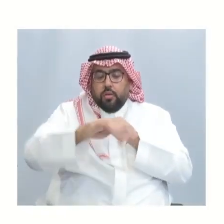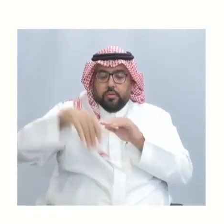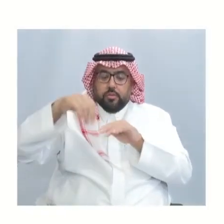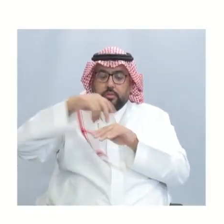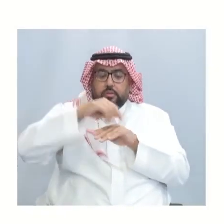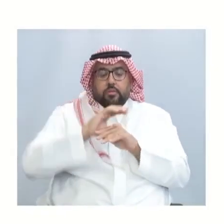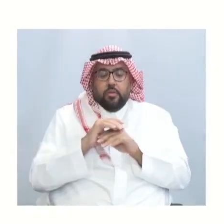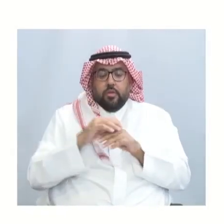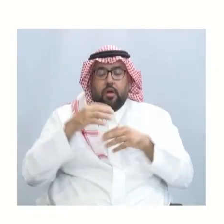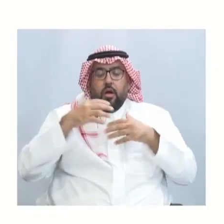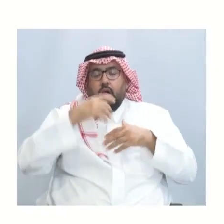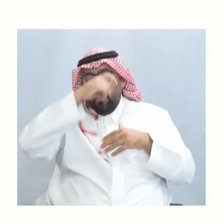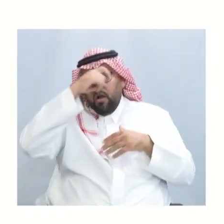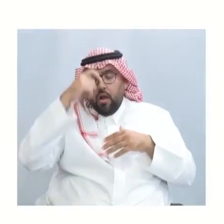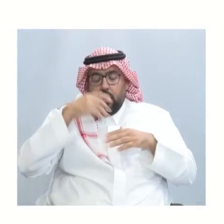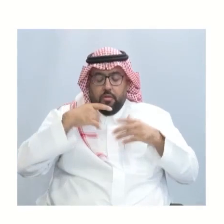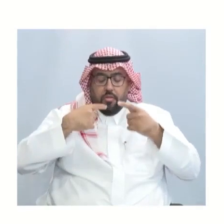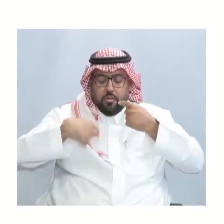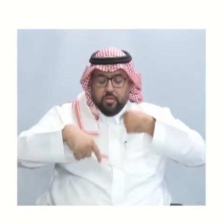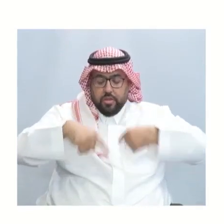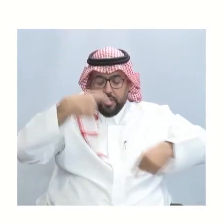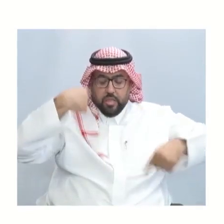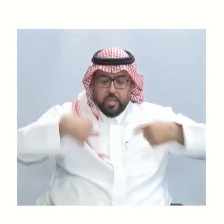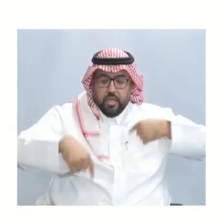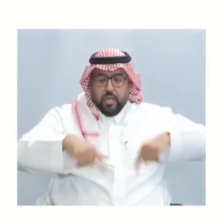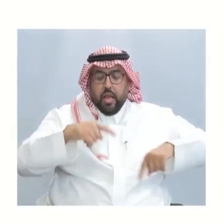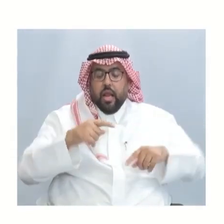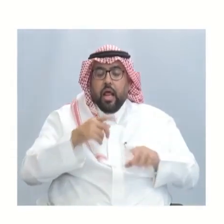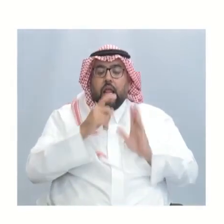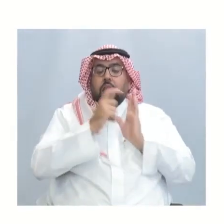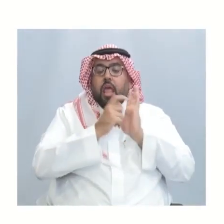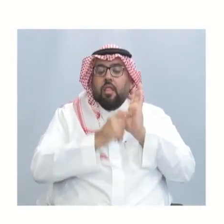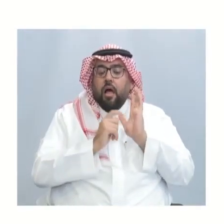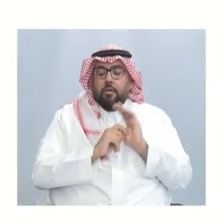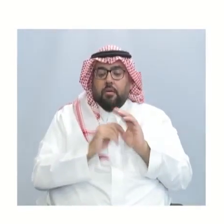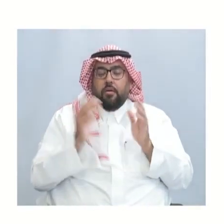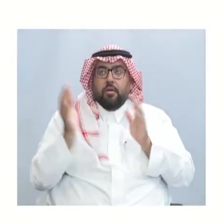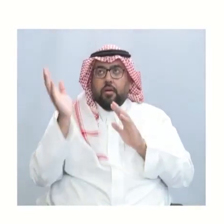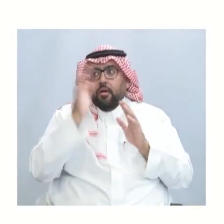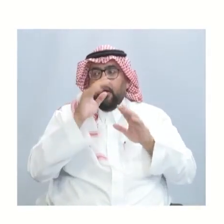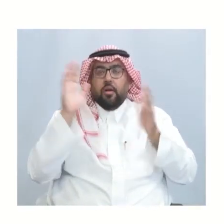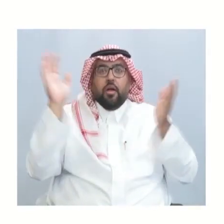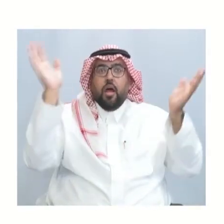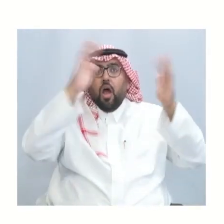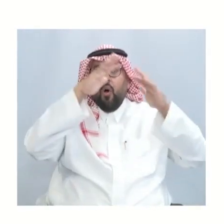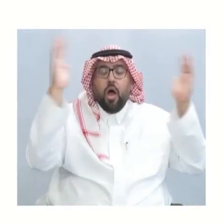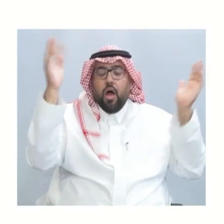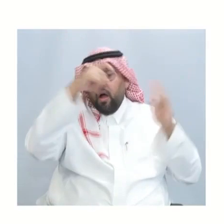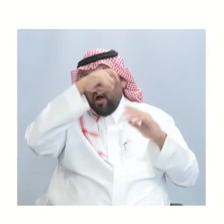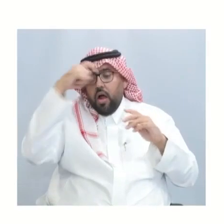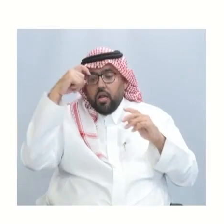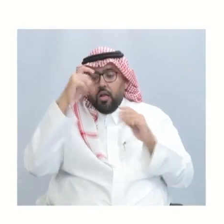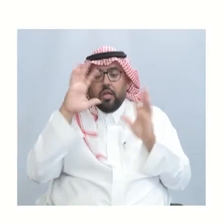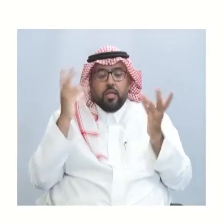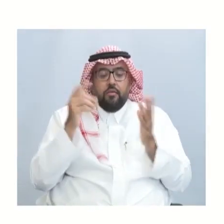اجسامها بل تنظم درجه حرارتها سلوكيا لان درجه حرارتها تتغير حسب درجه حراره الوسط المحيط فالتنظيم